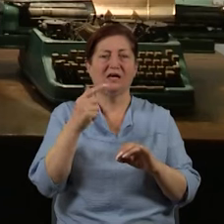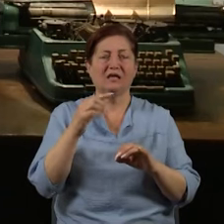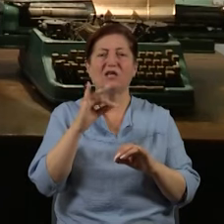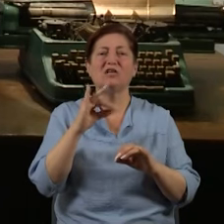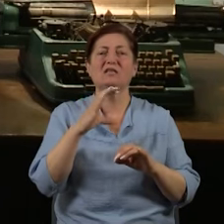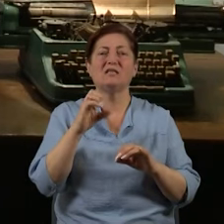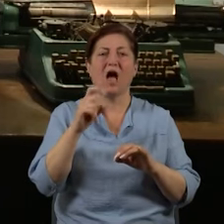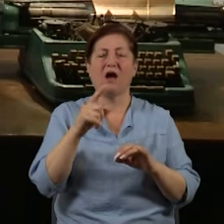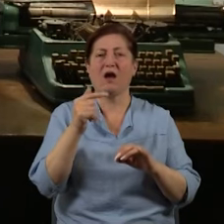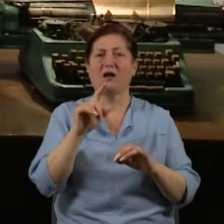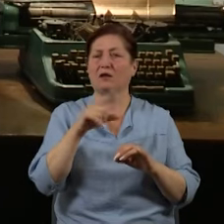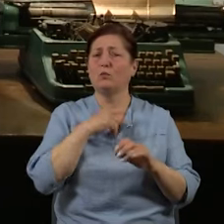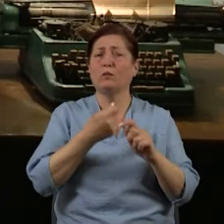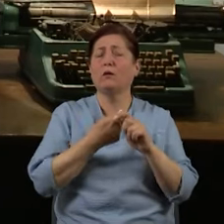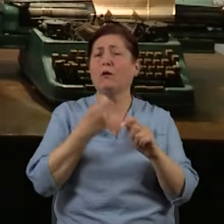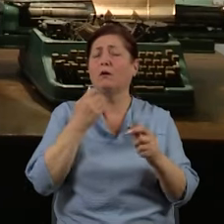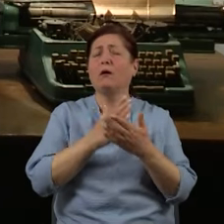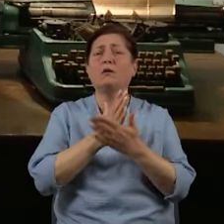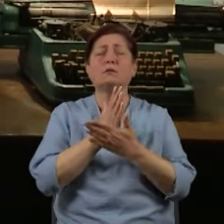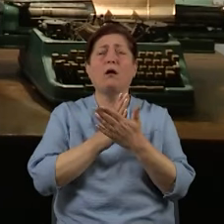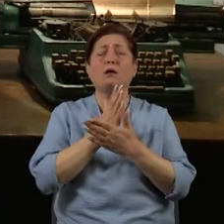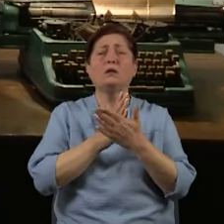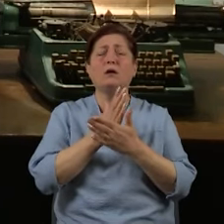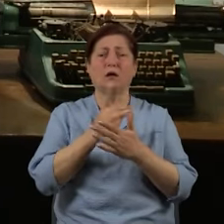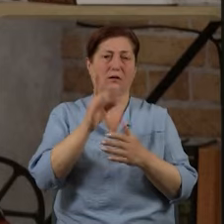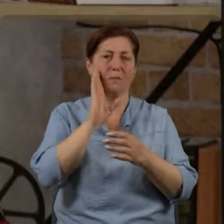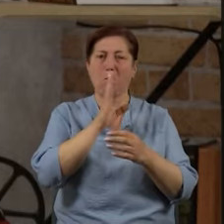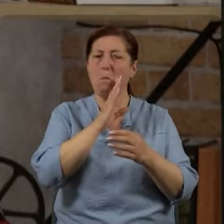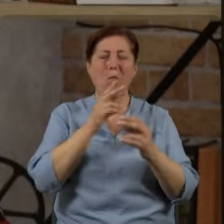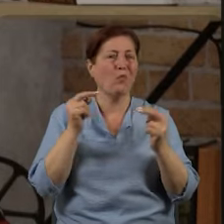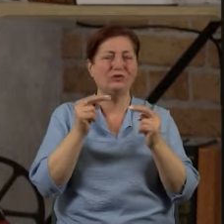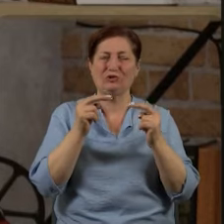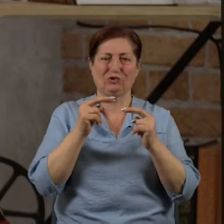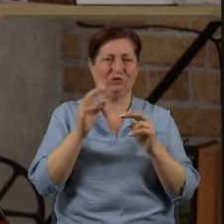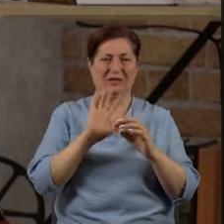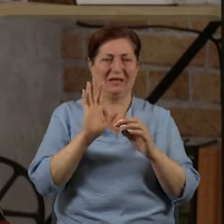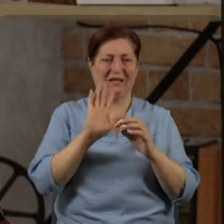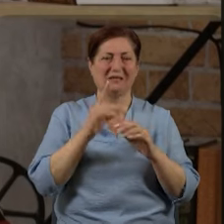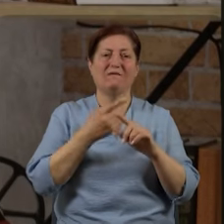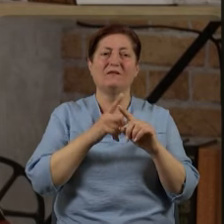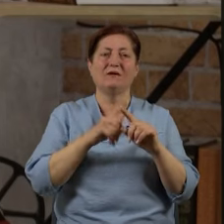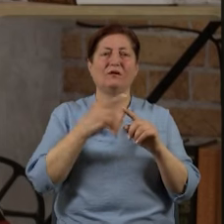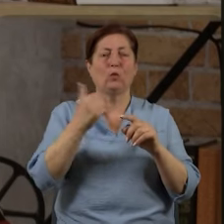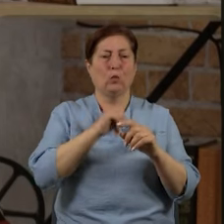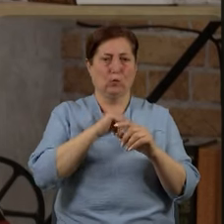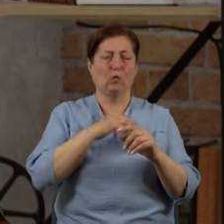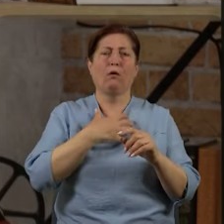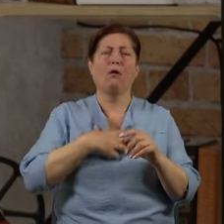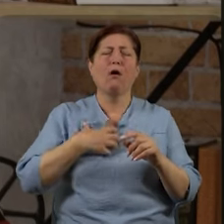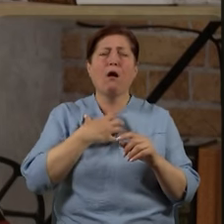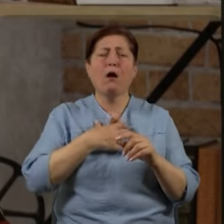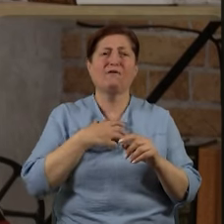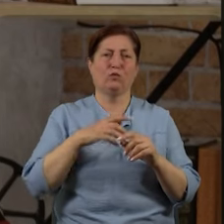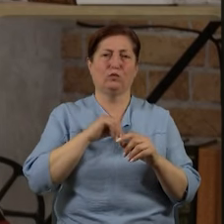չտեսավ իր մորը, հա, երկար տարիներ, այդպես ընդփիչումները շատ երկար, եւ դա բնականաբար դեր է խաղացել, երբ որ գալիս ենք